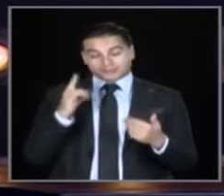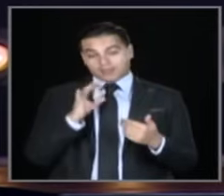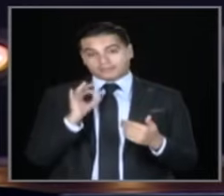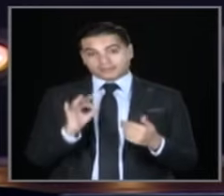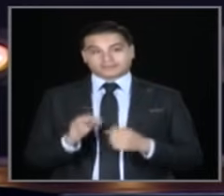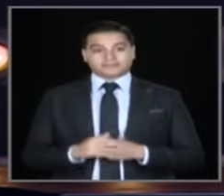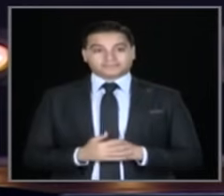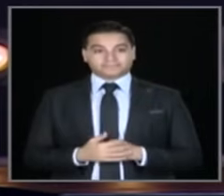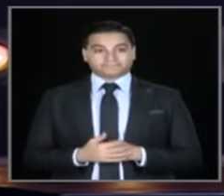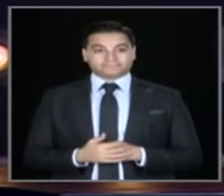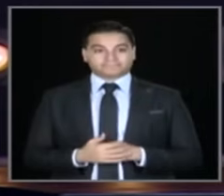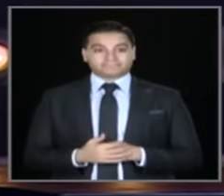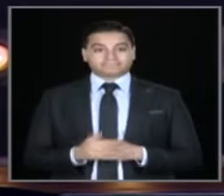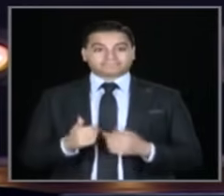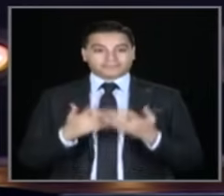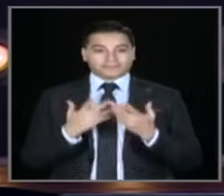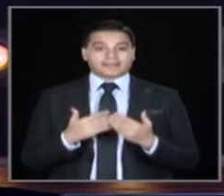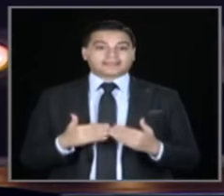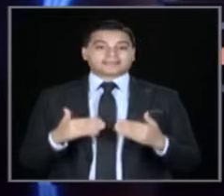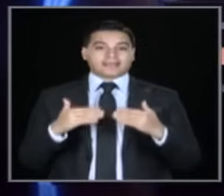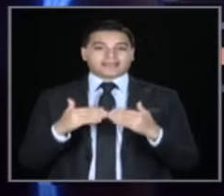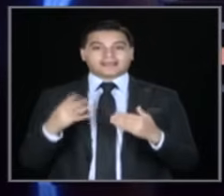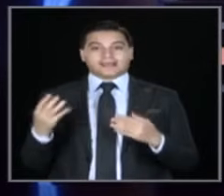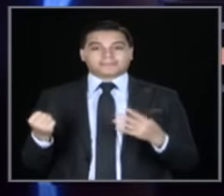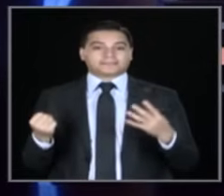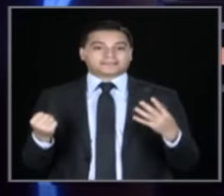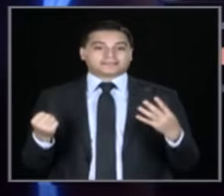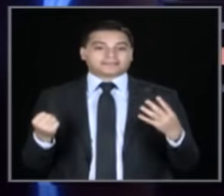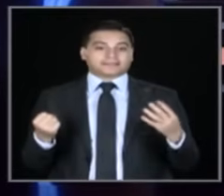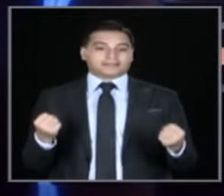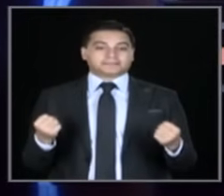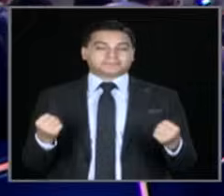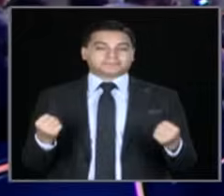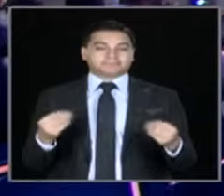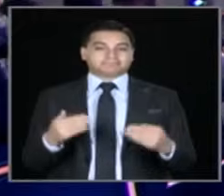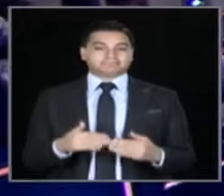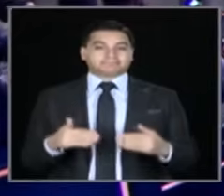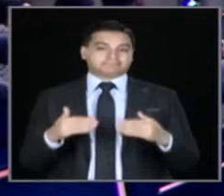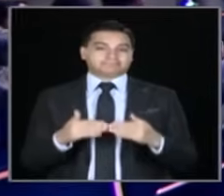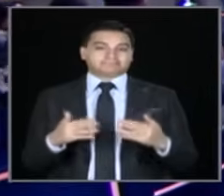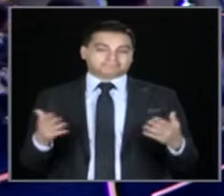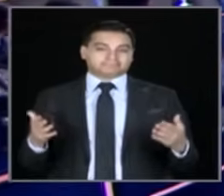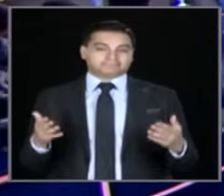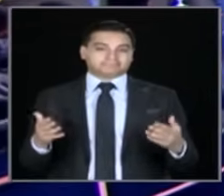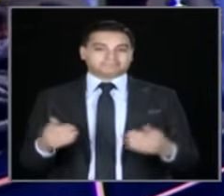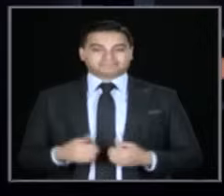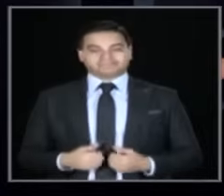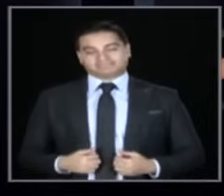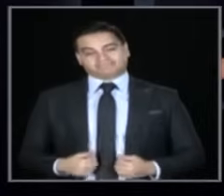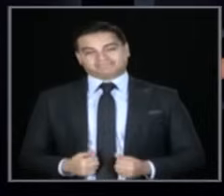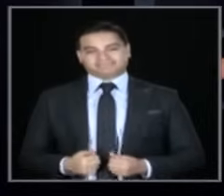جدا. النتيجة تعادل 40 كوميكس 40